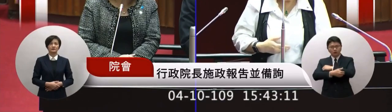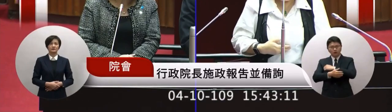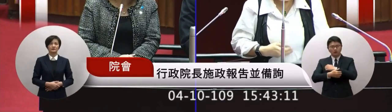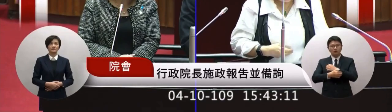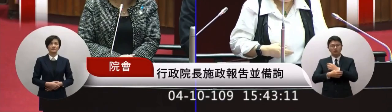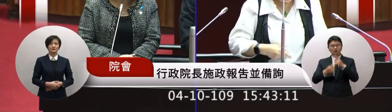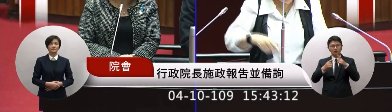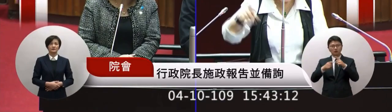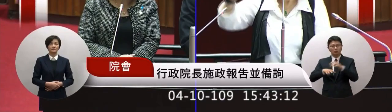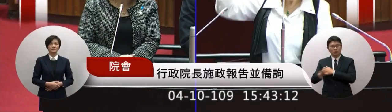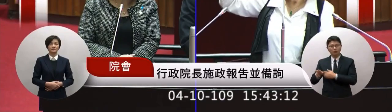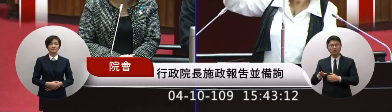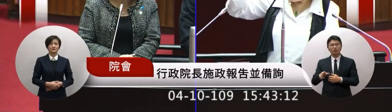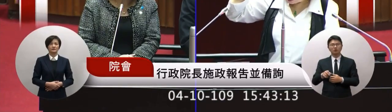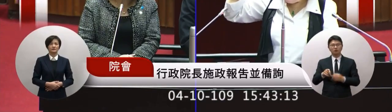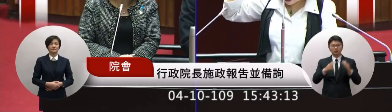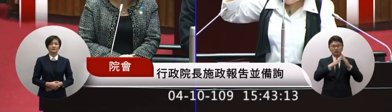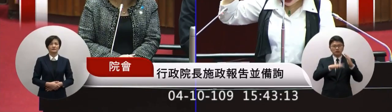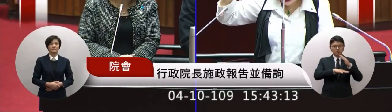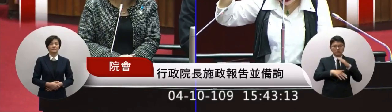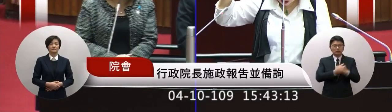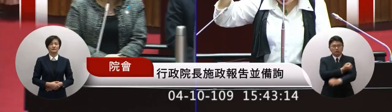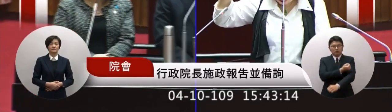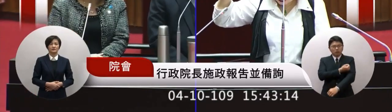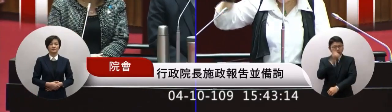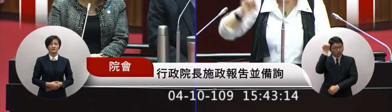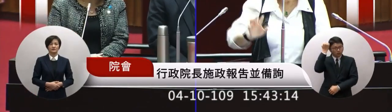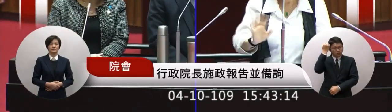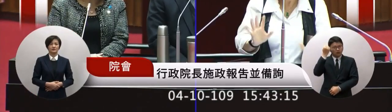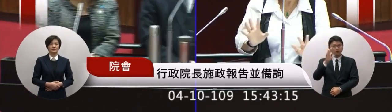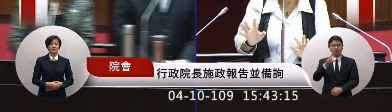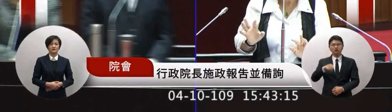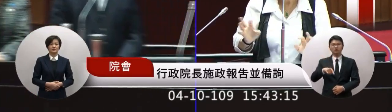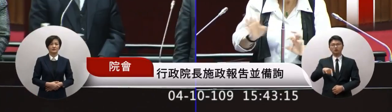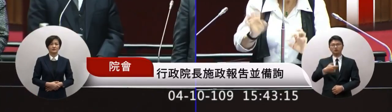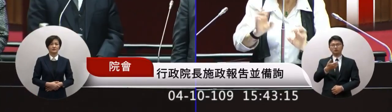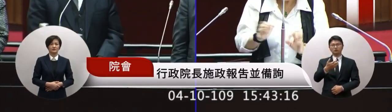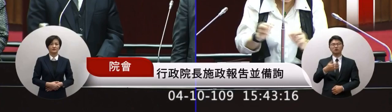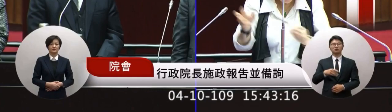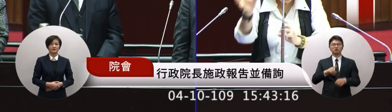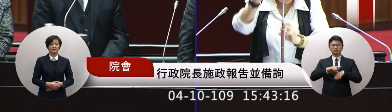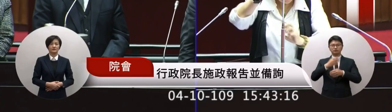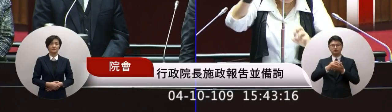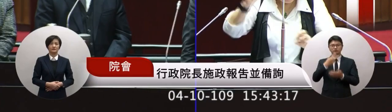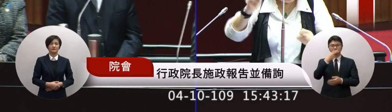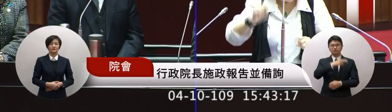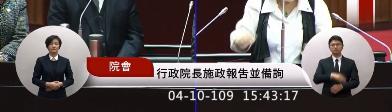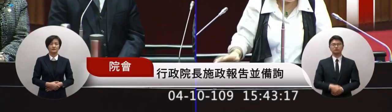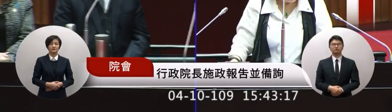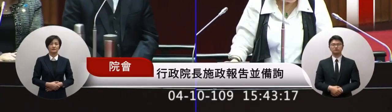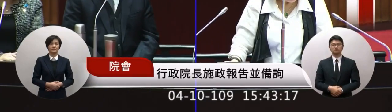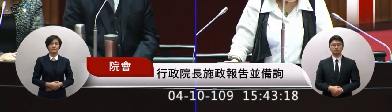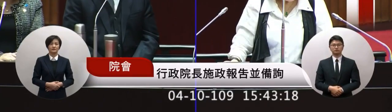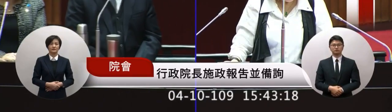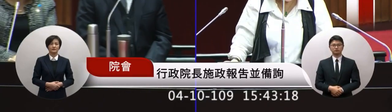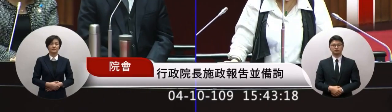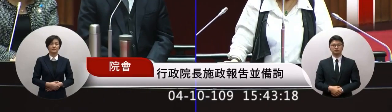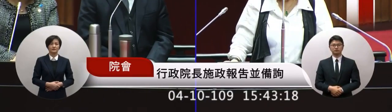很辛苦的时候，你就看到有185万，很可怜